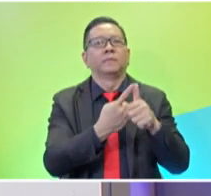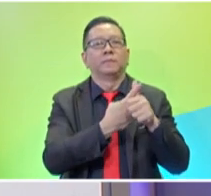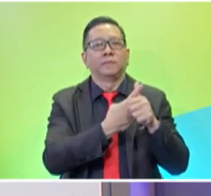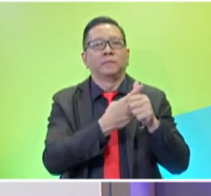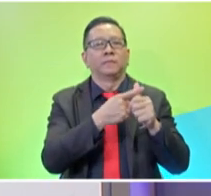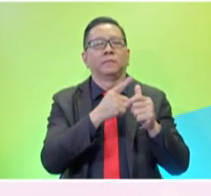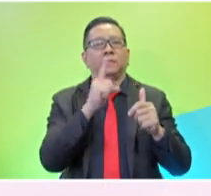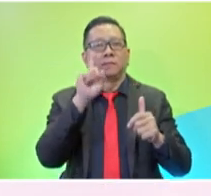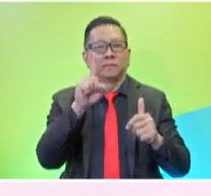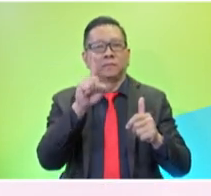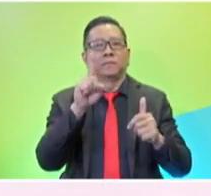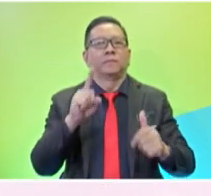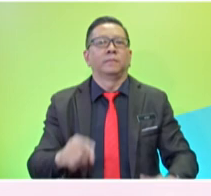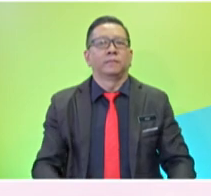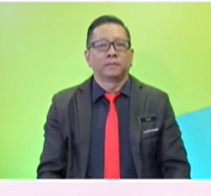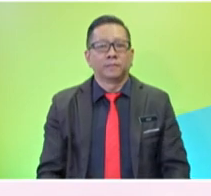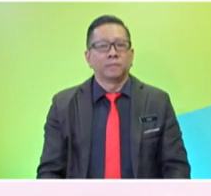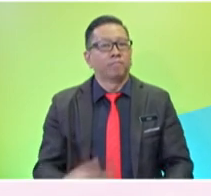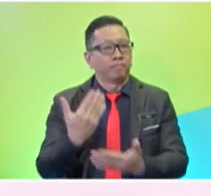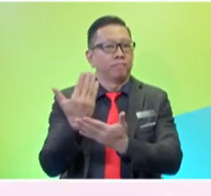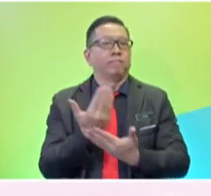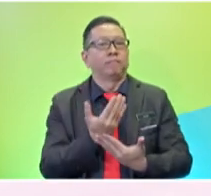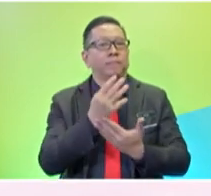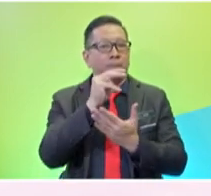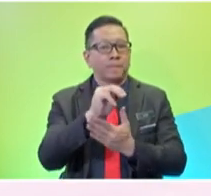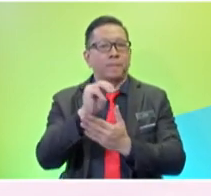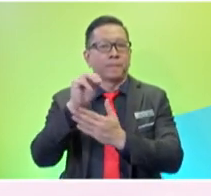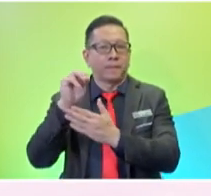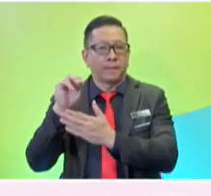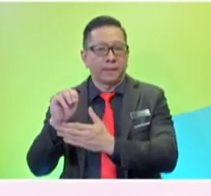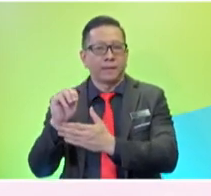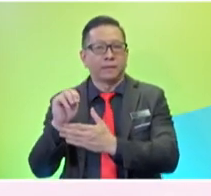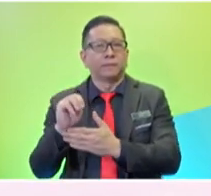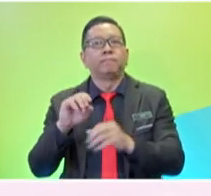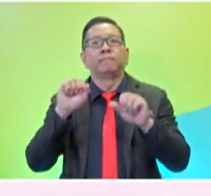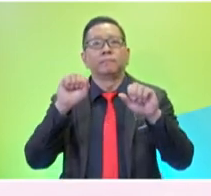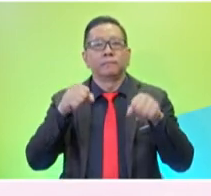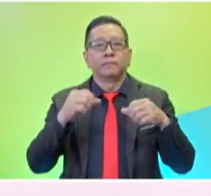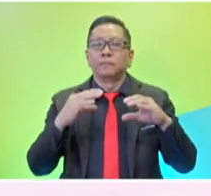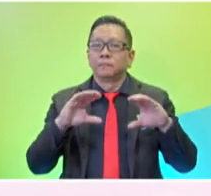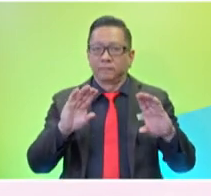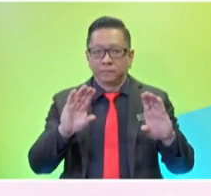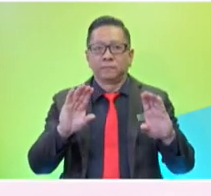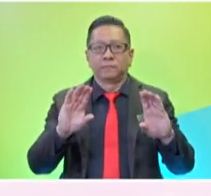situasi yang kedua jadi saya kan minta murid-murid dekat GM dan juga murid-murid rumah boleh